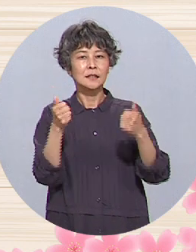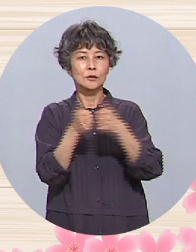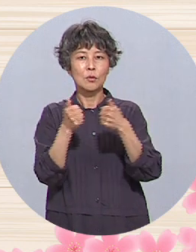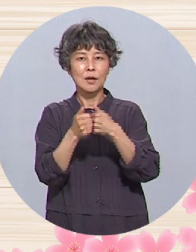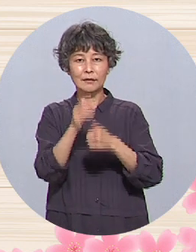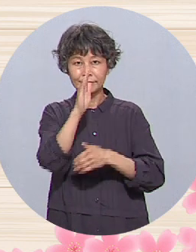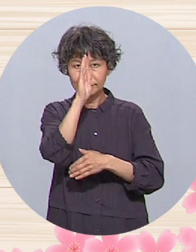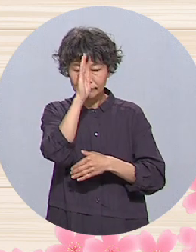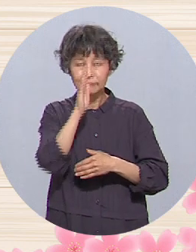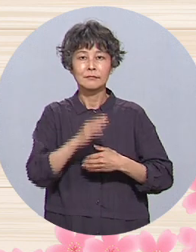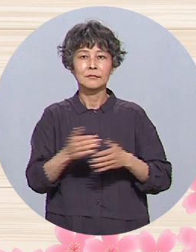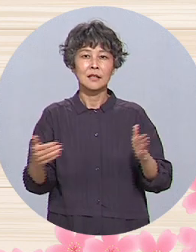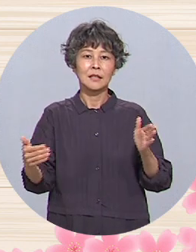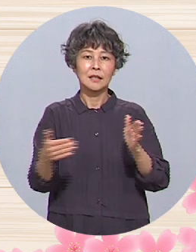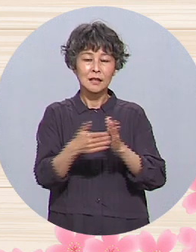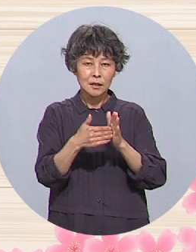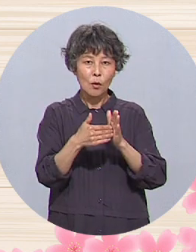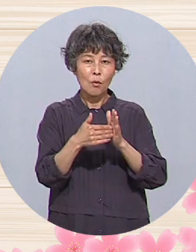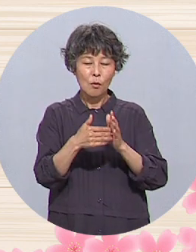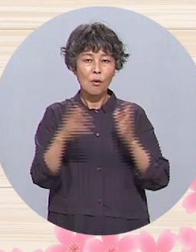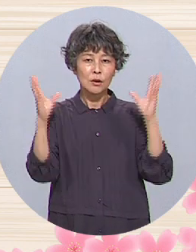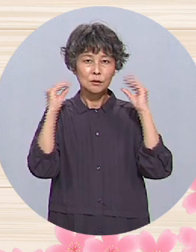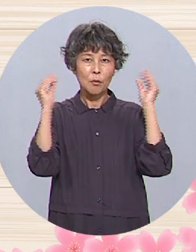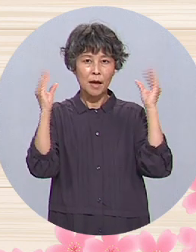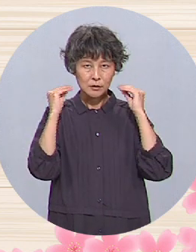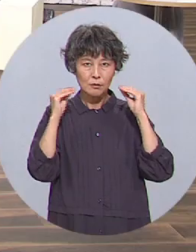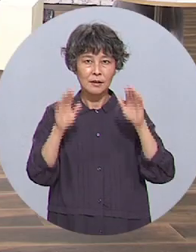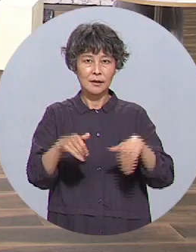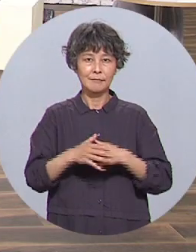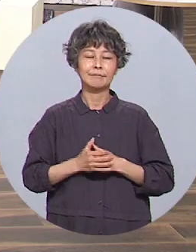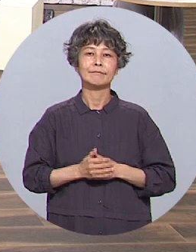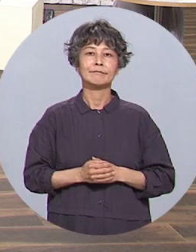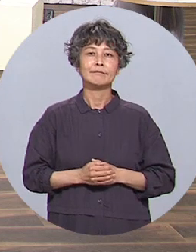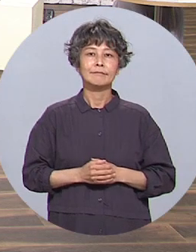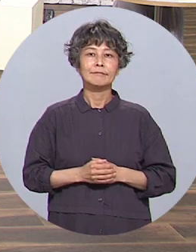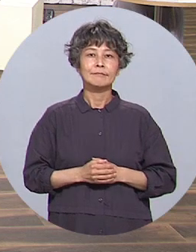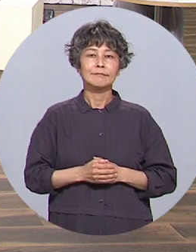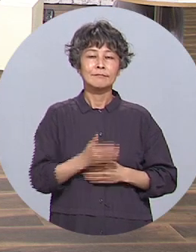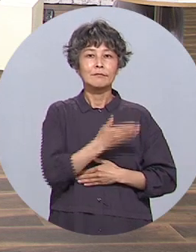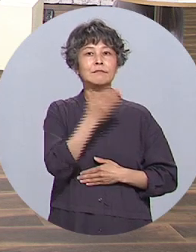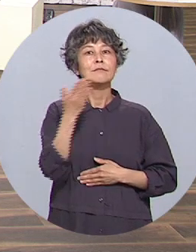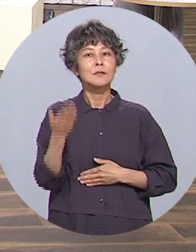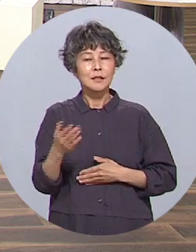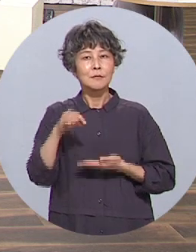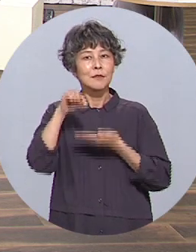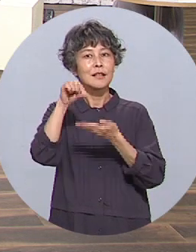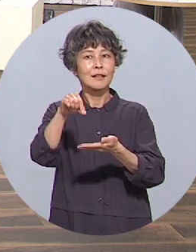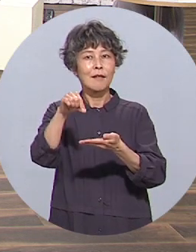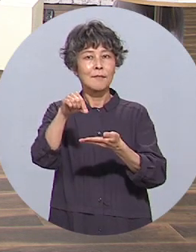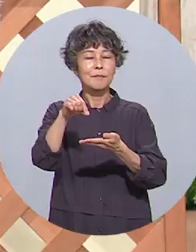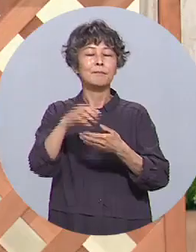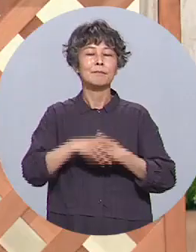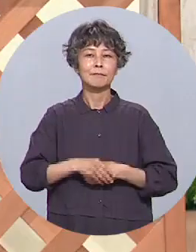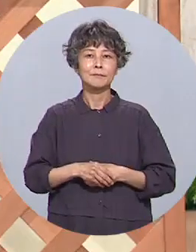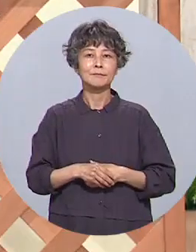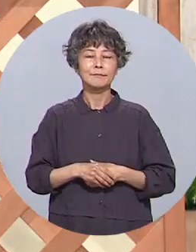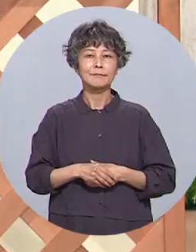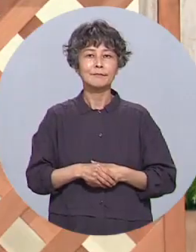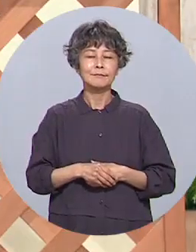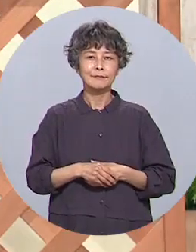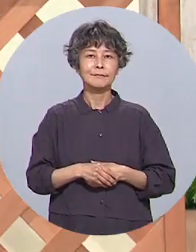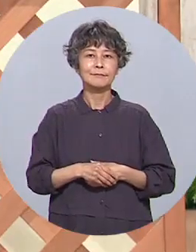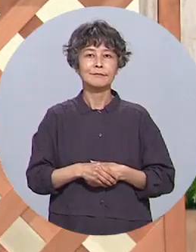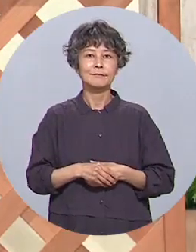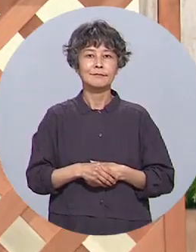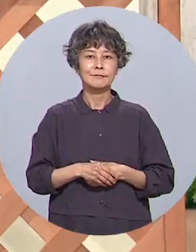してください。以上、今週のインフォメーションでした。 続いてはプレゼントです。あおいちゃん。 は